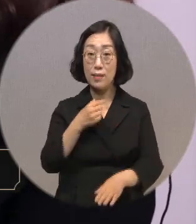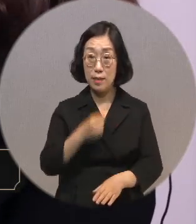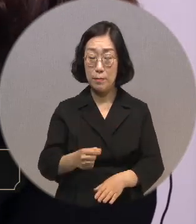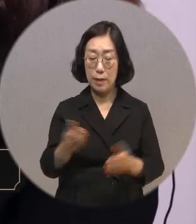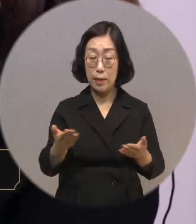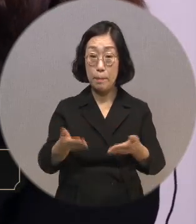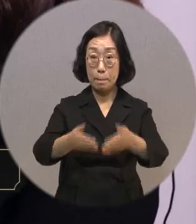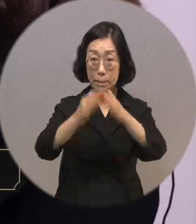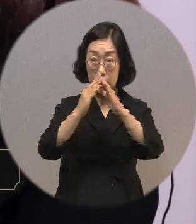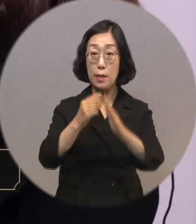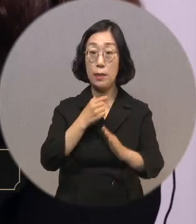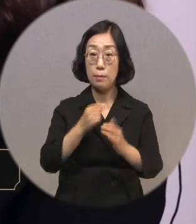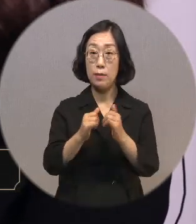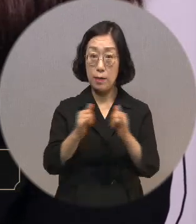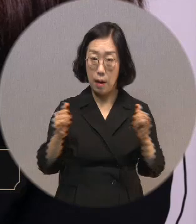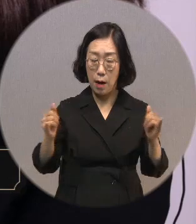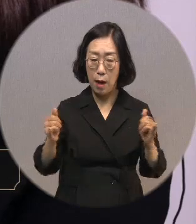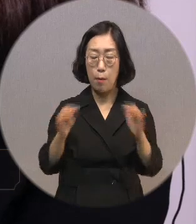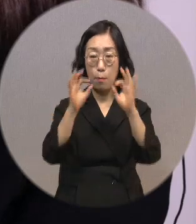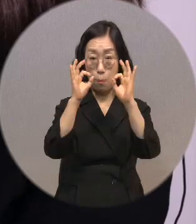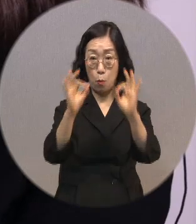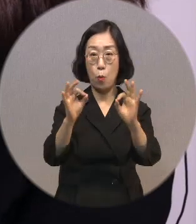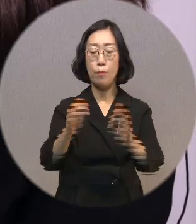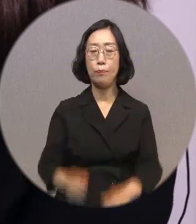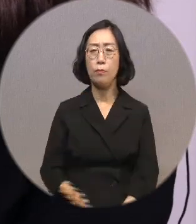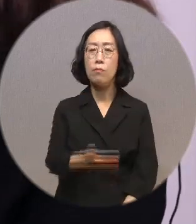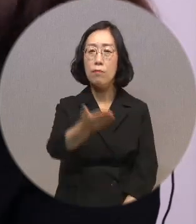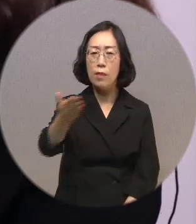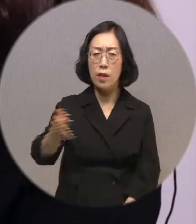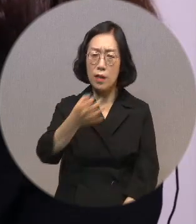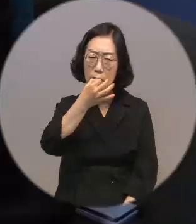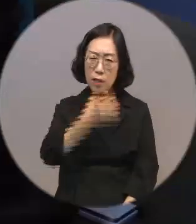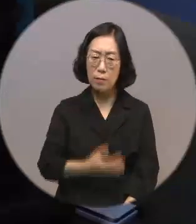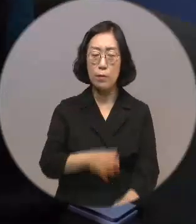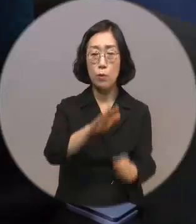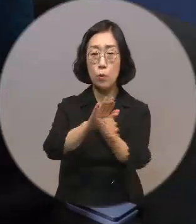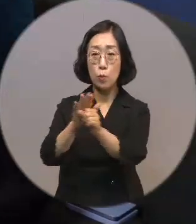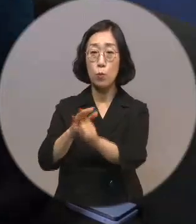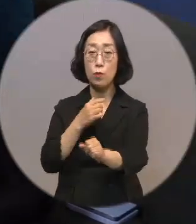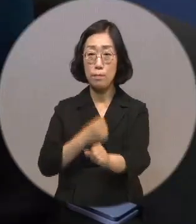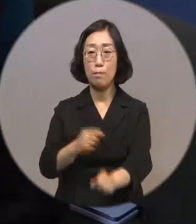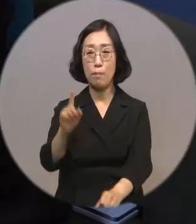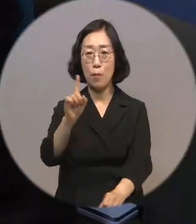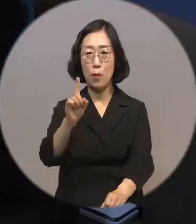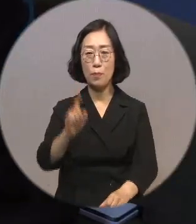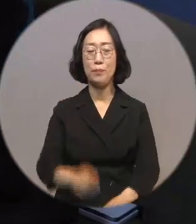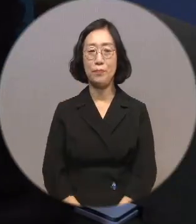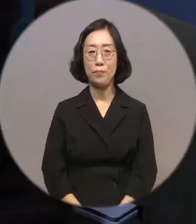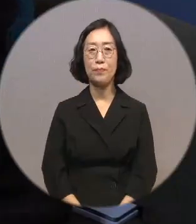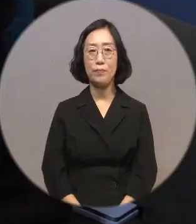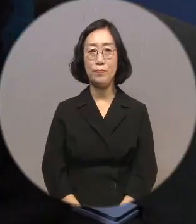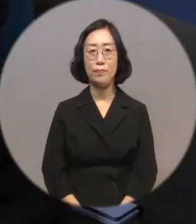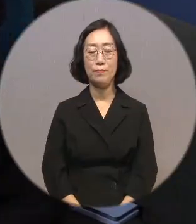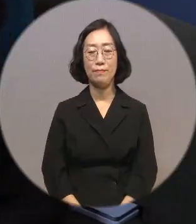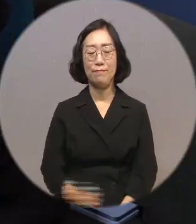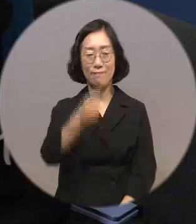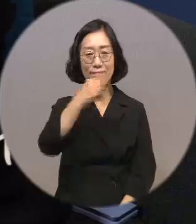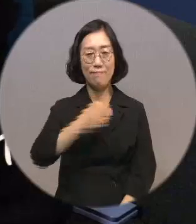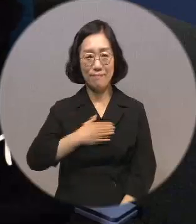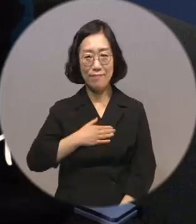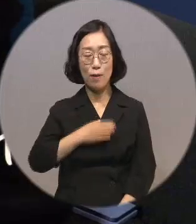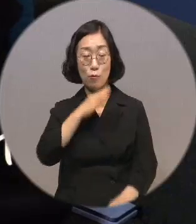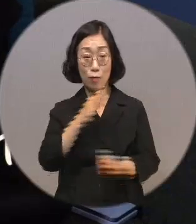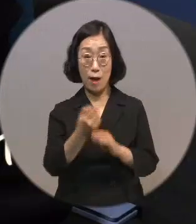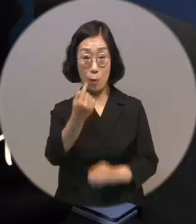창업을 하고 싶어하는 분들이 많이 보실 것 같아요. 그분들 힘든 점도 많으실 텐데 은희 씨부터 해볼게요. 먼저 하시죠. 저는